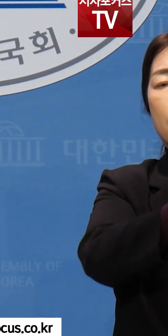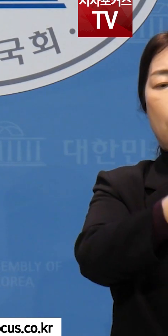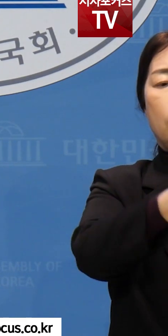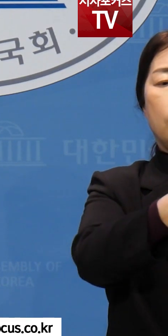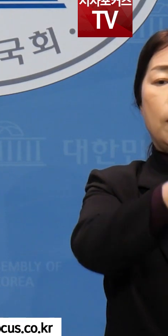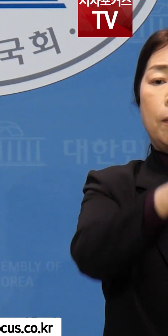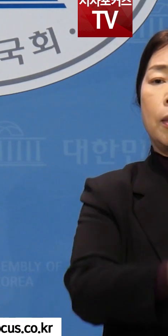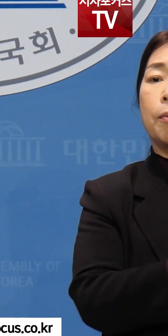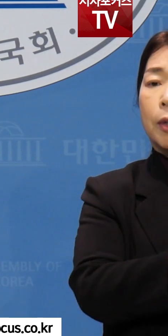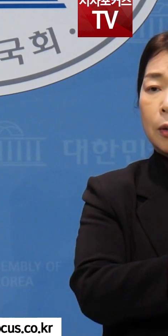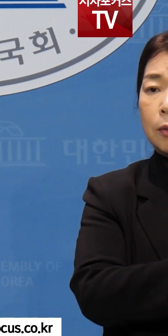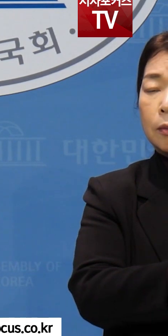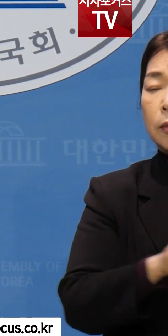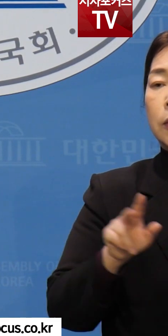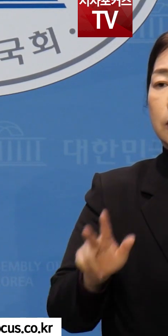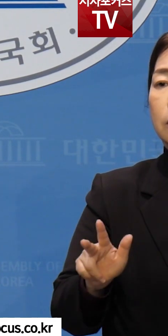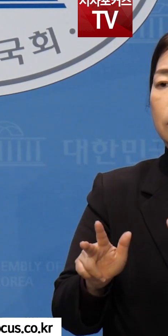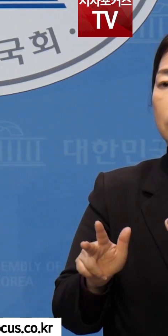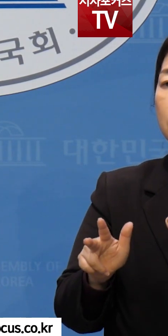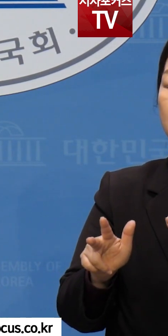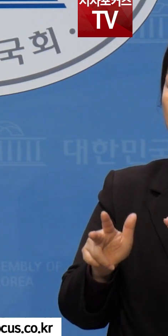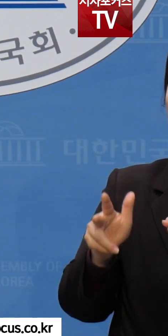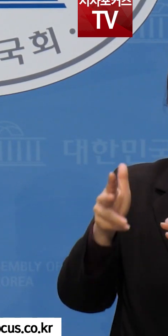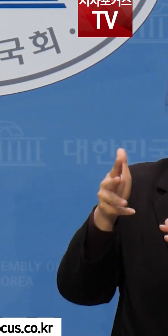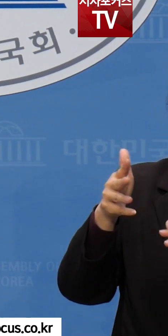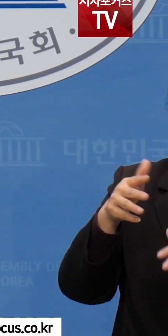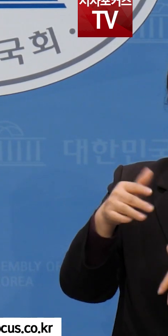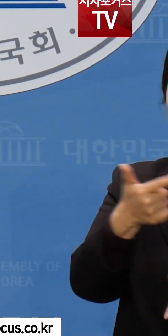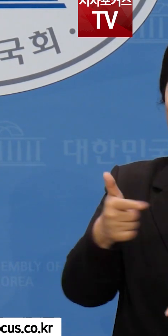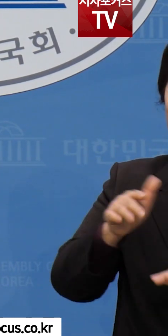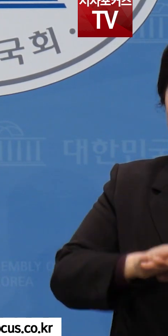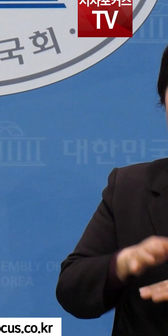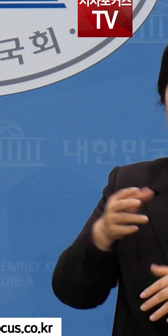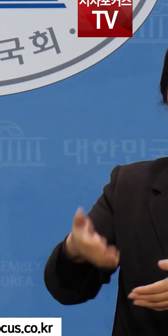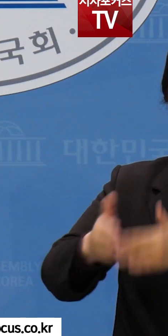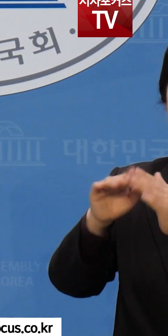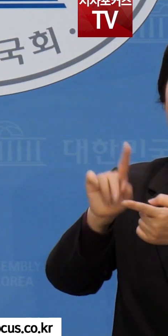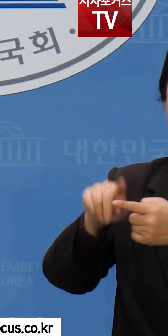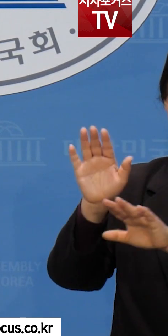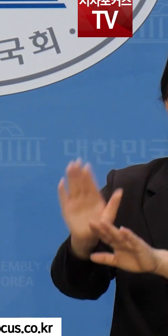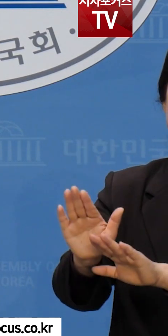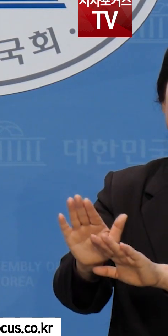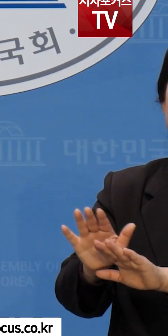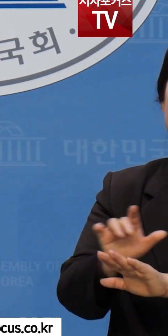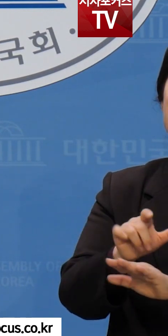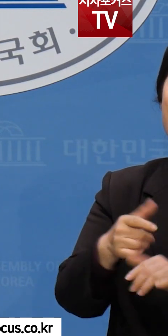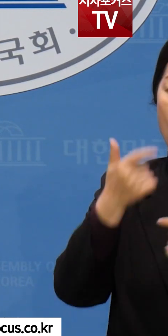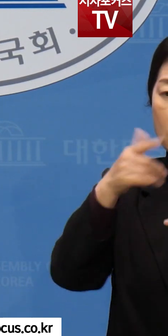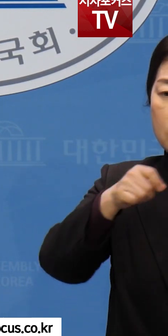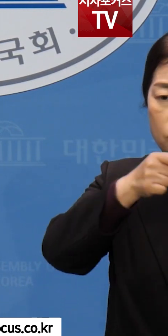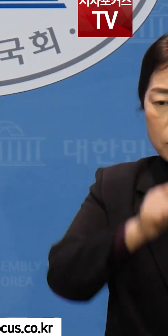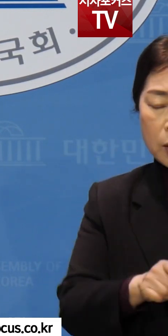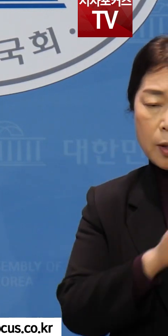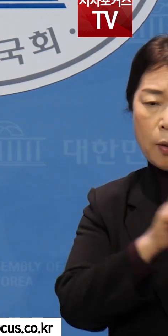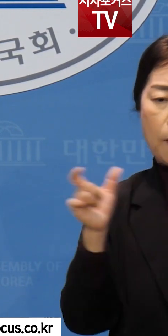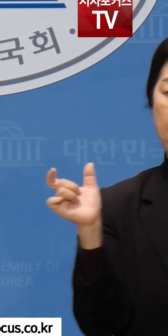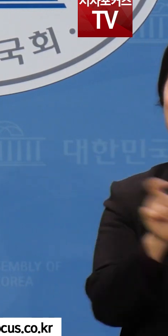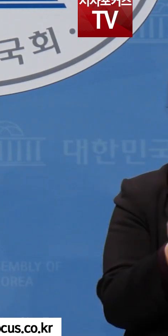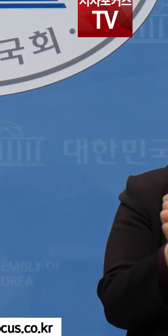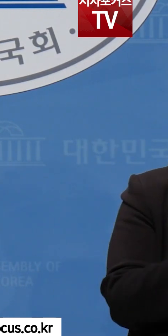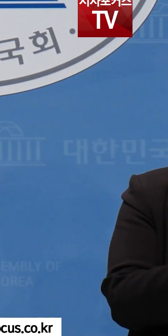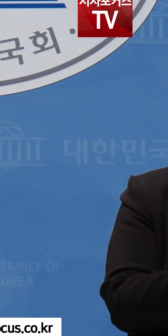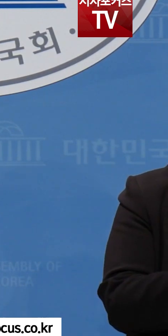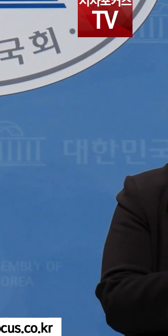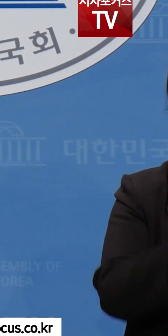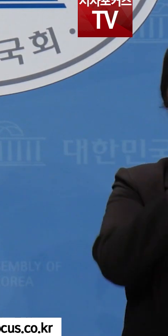항우연 천문연의 현재 위치인 대전에 유치한다는 조항까지 명시하는 등 국민의힘은 오직 국민을